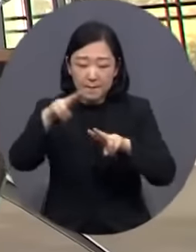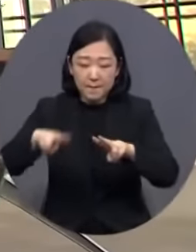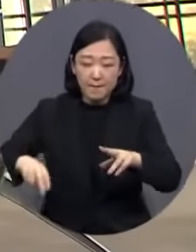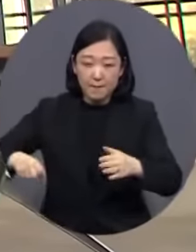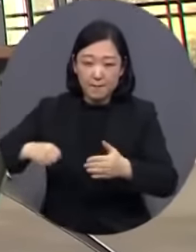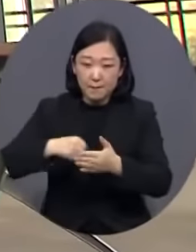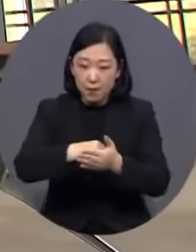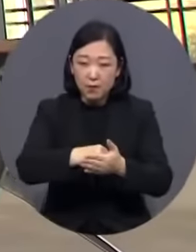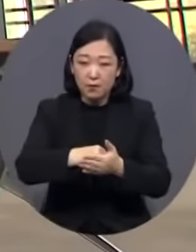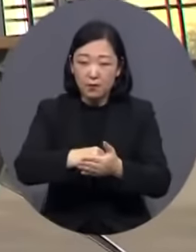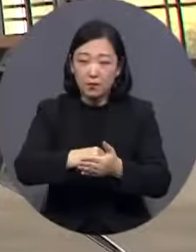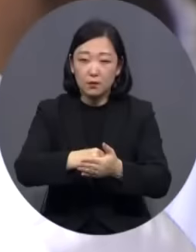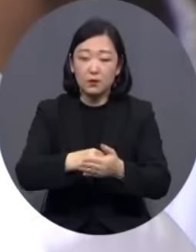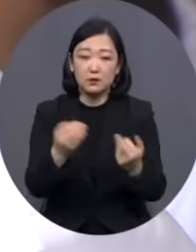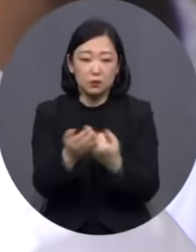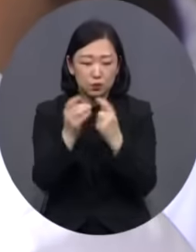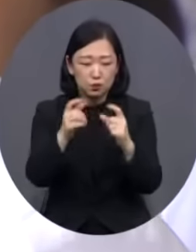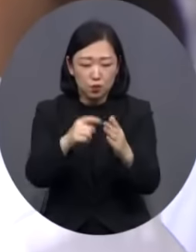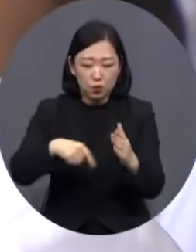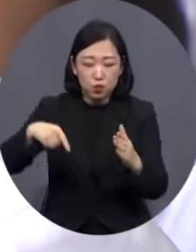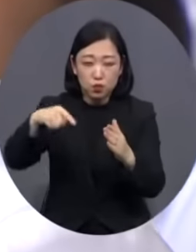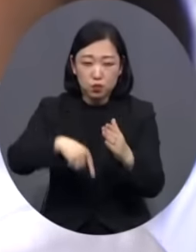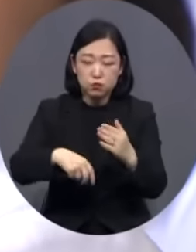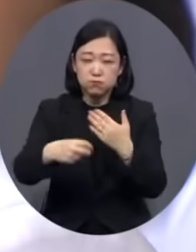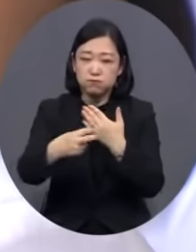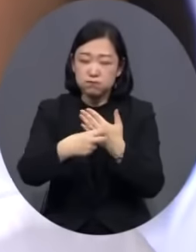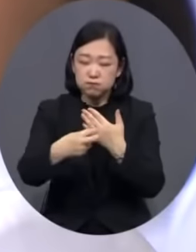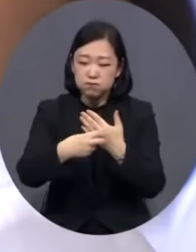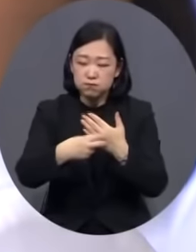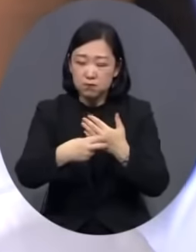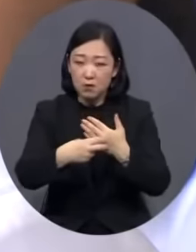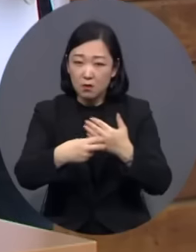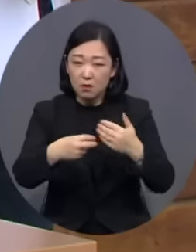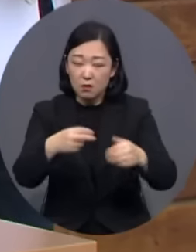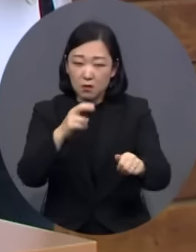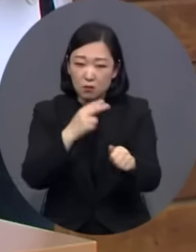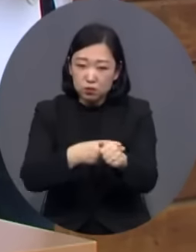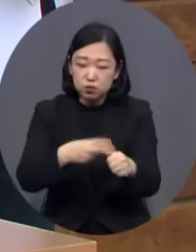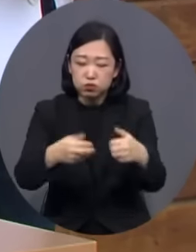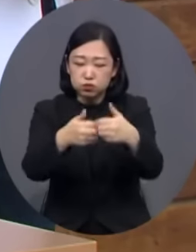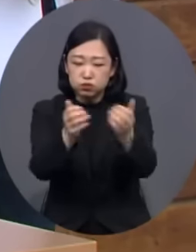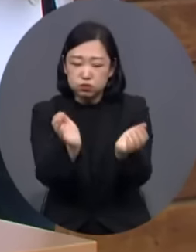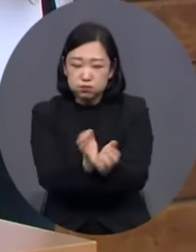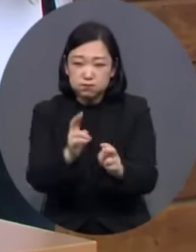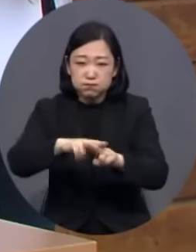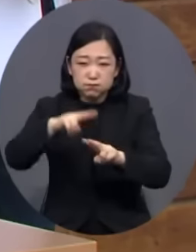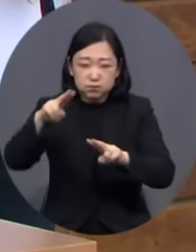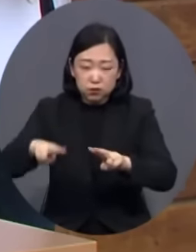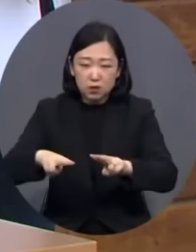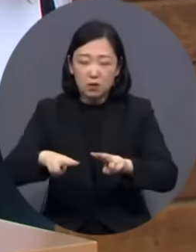결의한 가운데 제주에서도 의대 교수들의 집단 행동 움직임이 시작되면서 의료